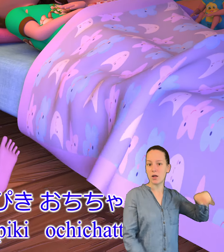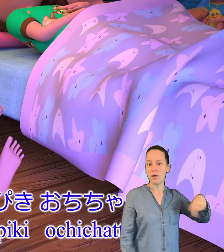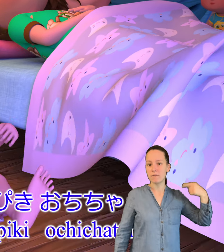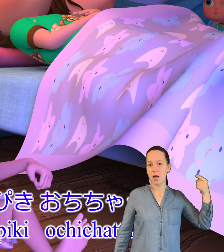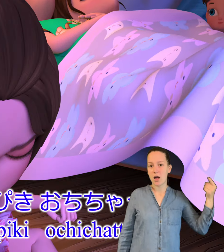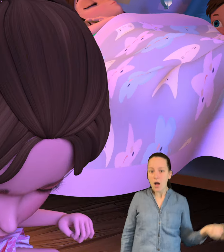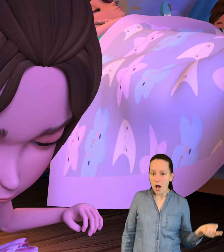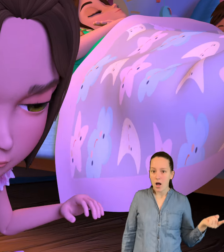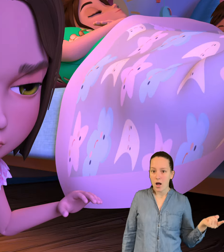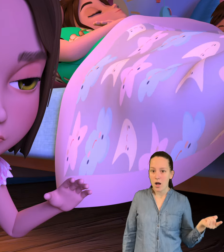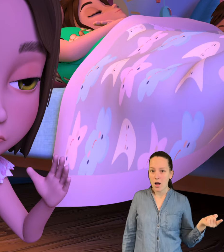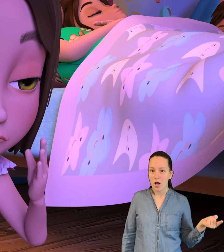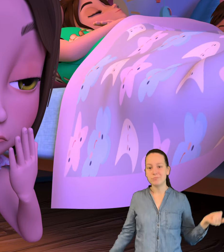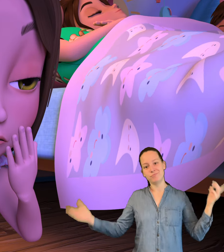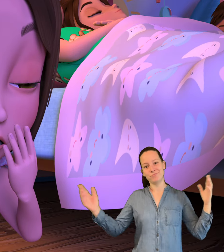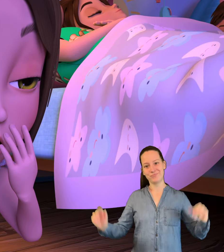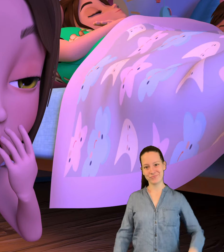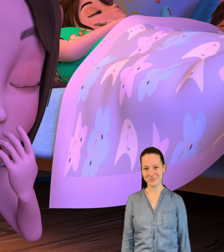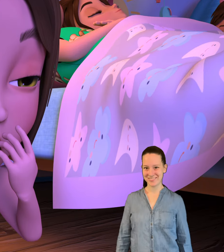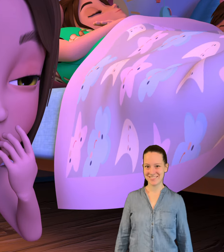匹落ちちゃっ